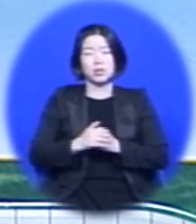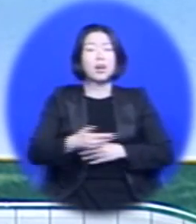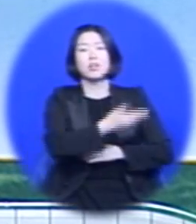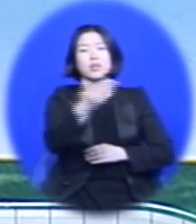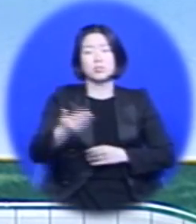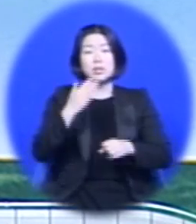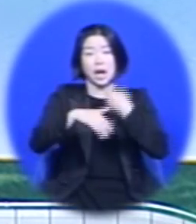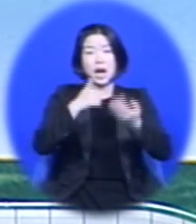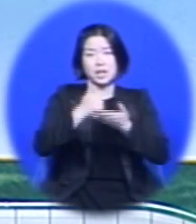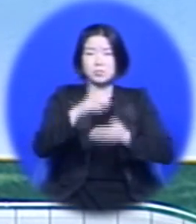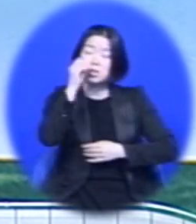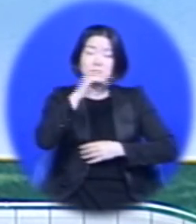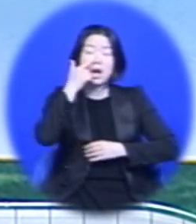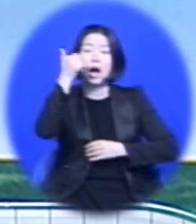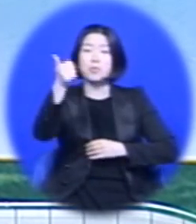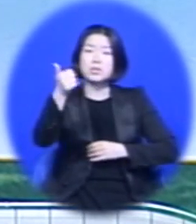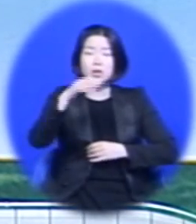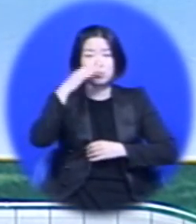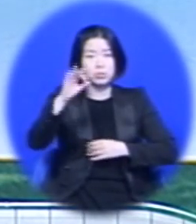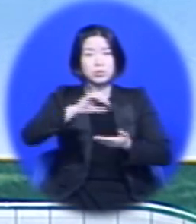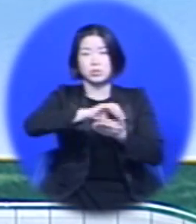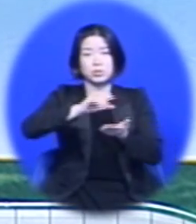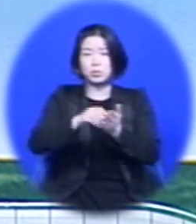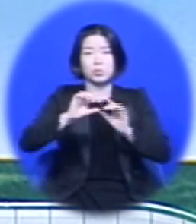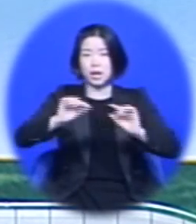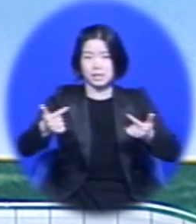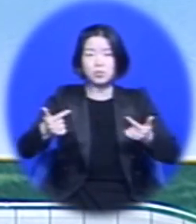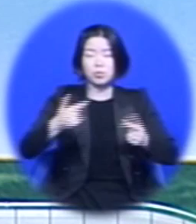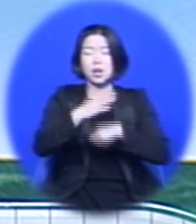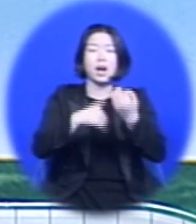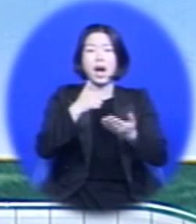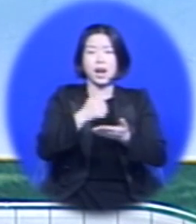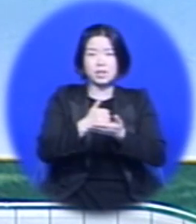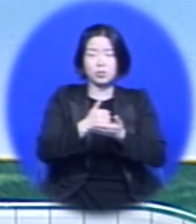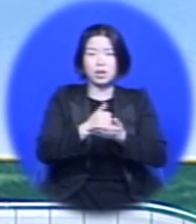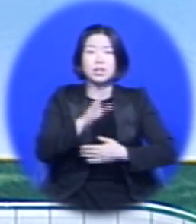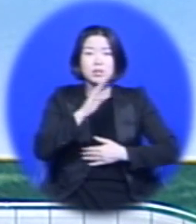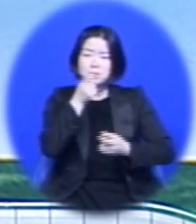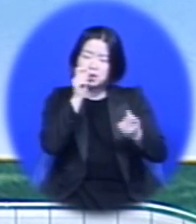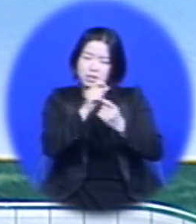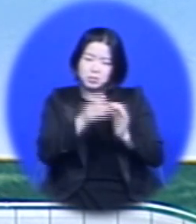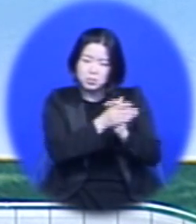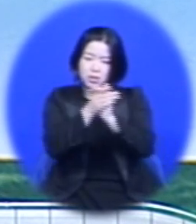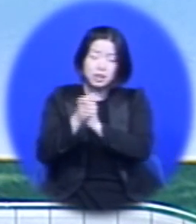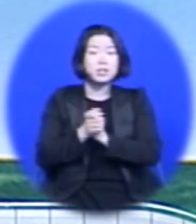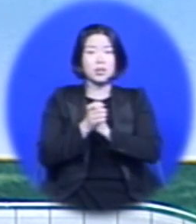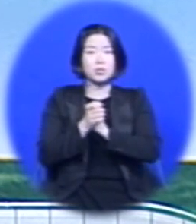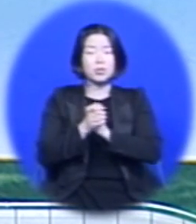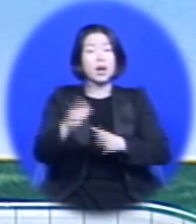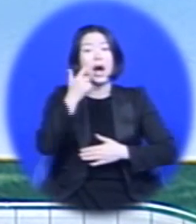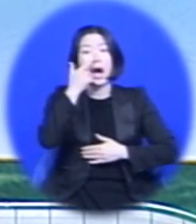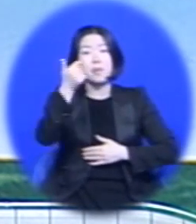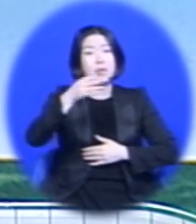여러분, 하나님을 그냥 아버지라고 부르는 정도가 아니고 하나님과 정말 친밀하게 지내시고